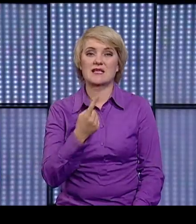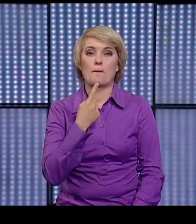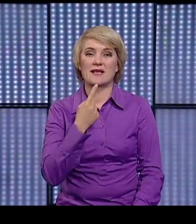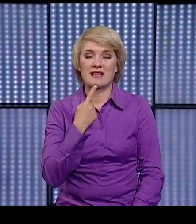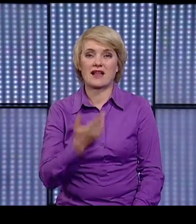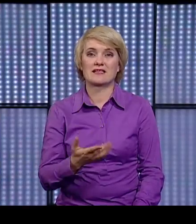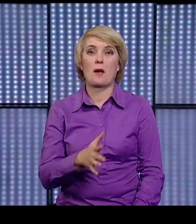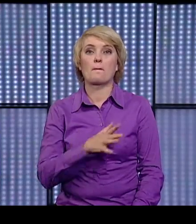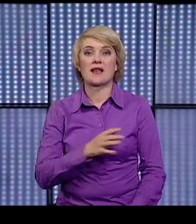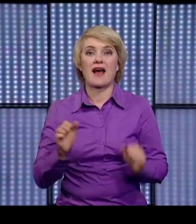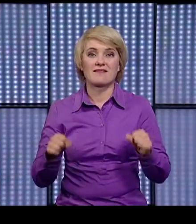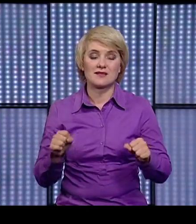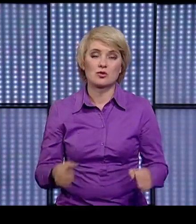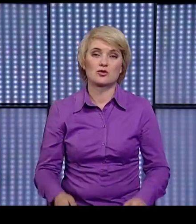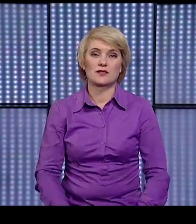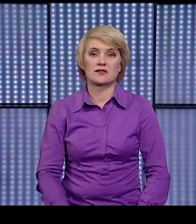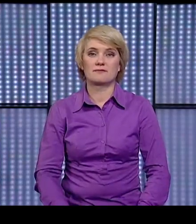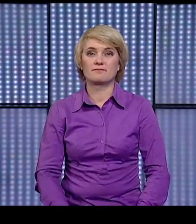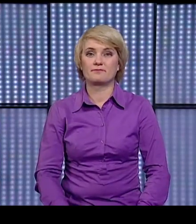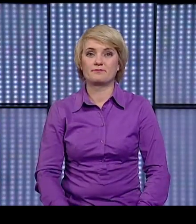пыталась, была возможность, да, пыталась,